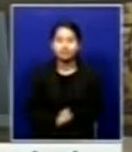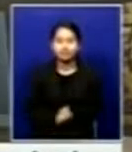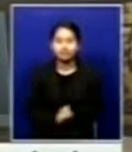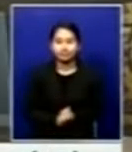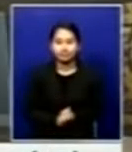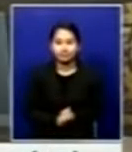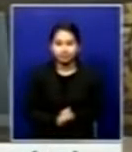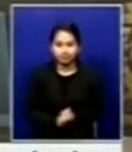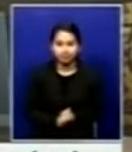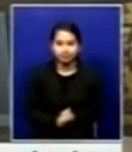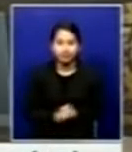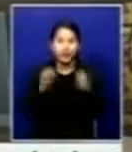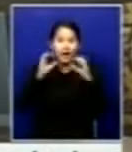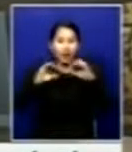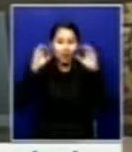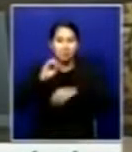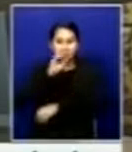ช้โควิดเป็นแพะ